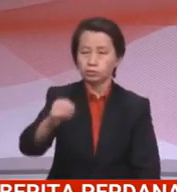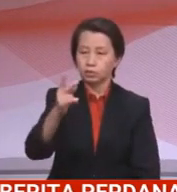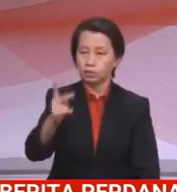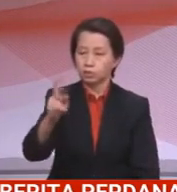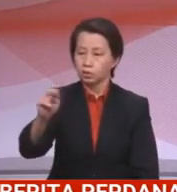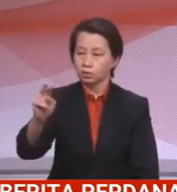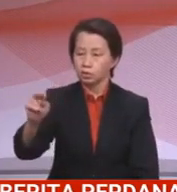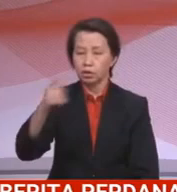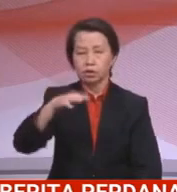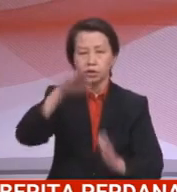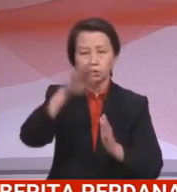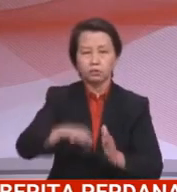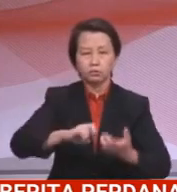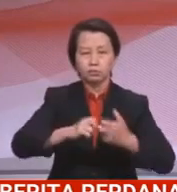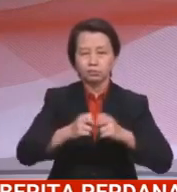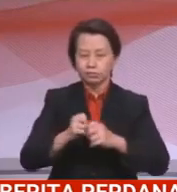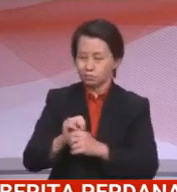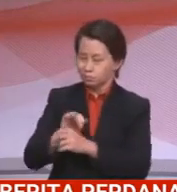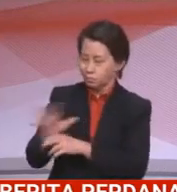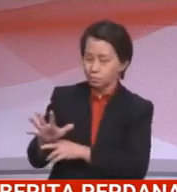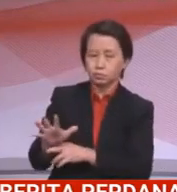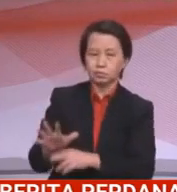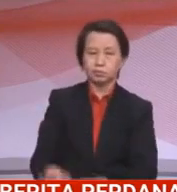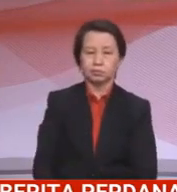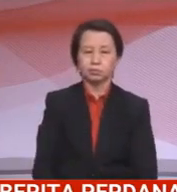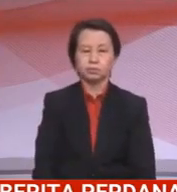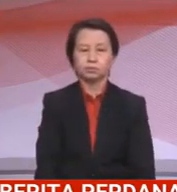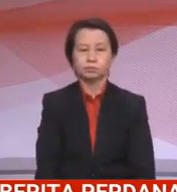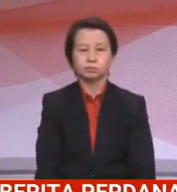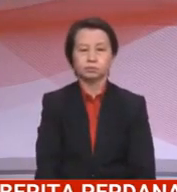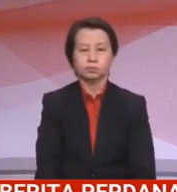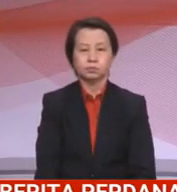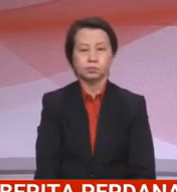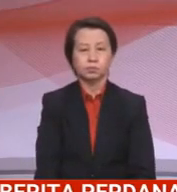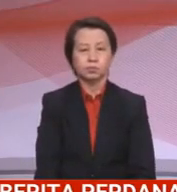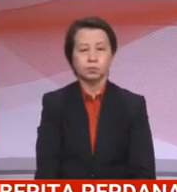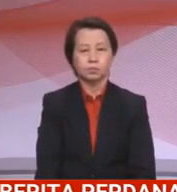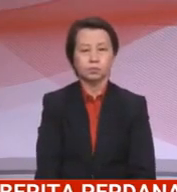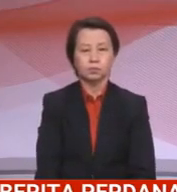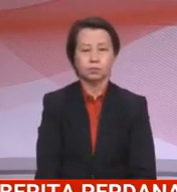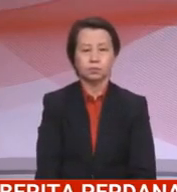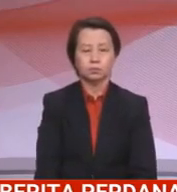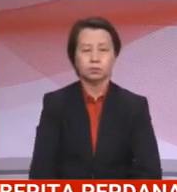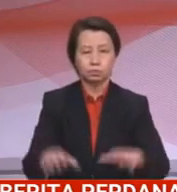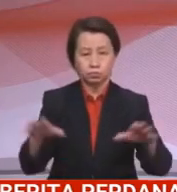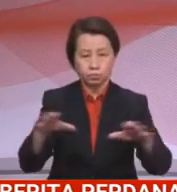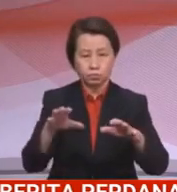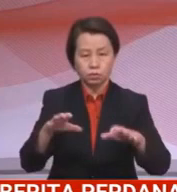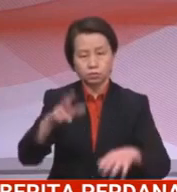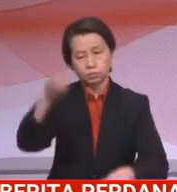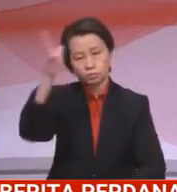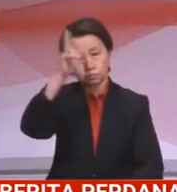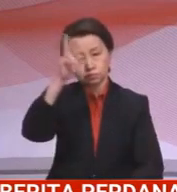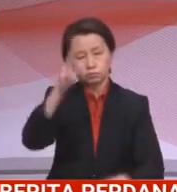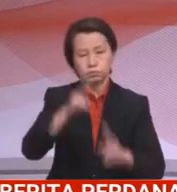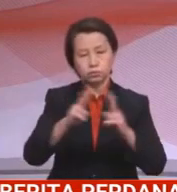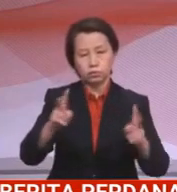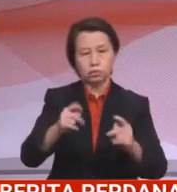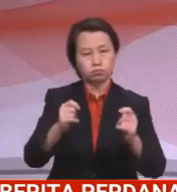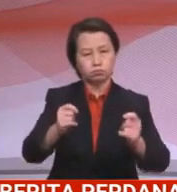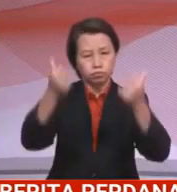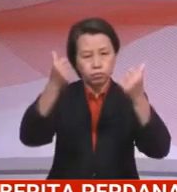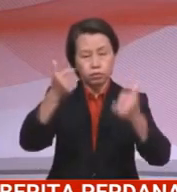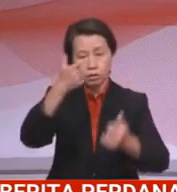dalam mengurangkan important the Hai Steve yang dijalankan oleh kerajaan sangat